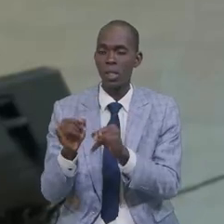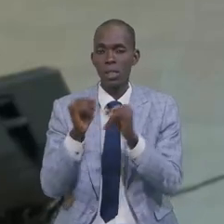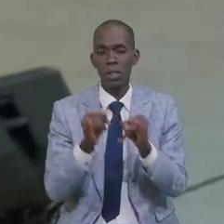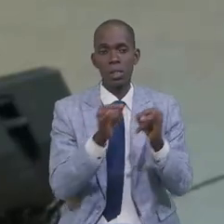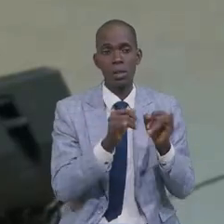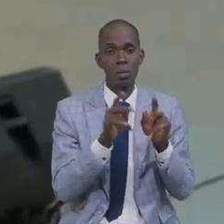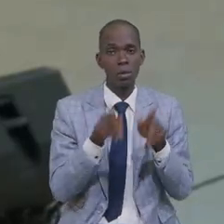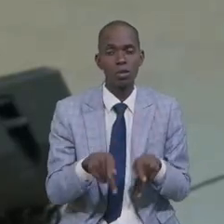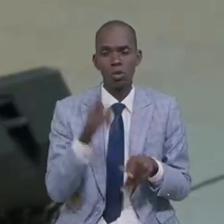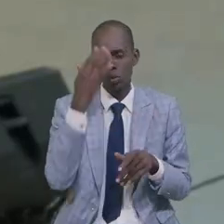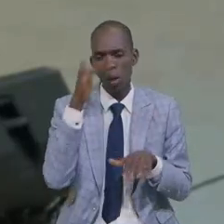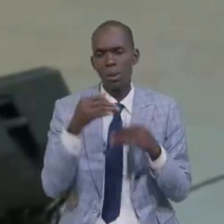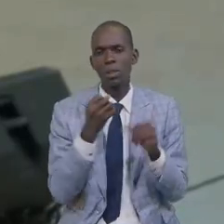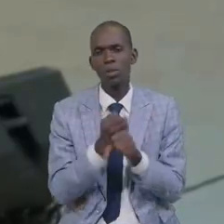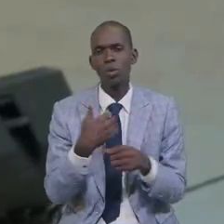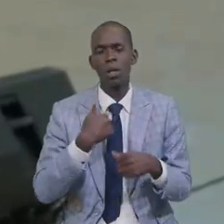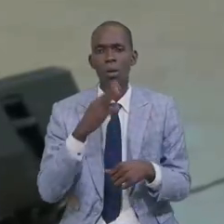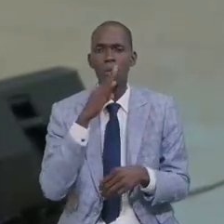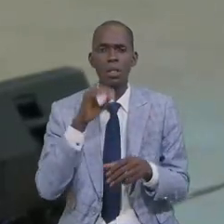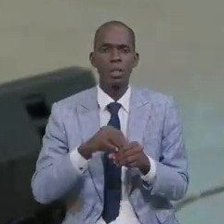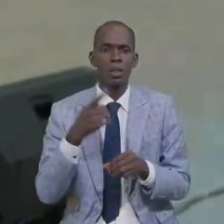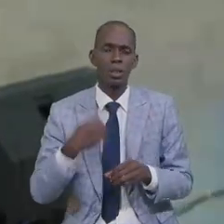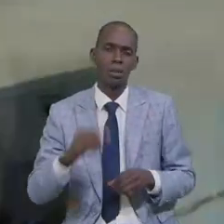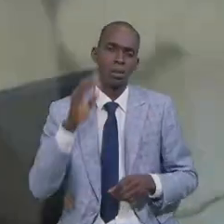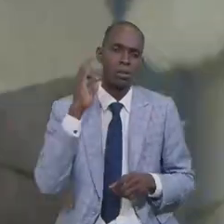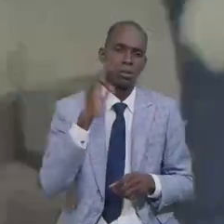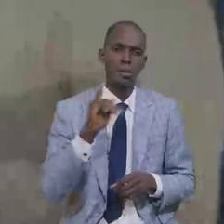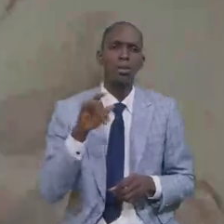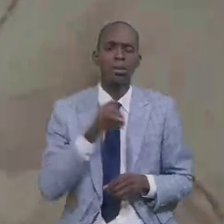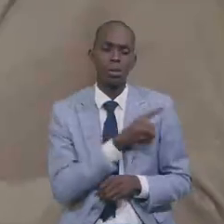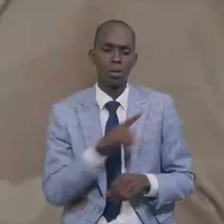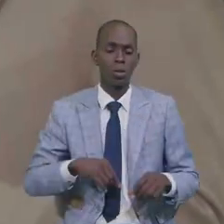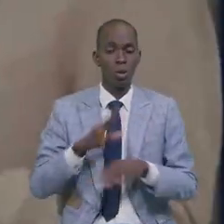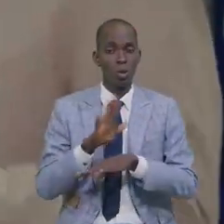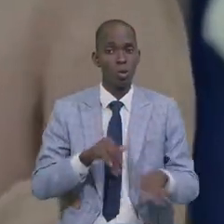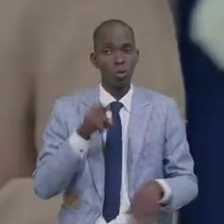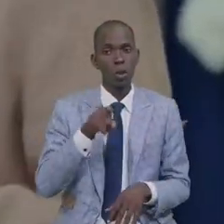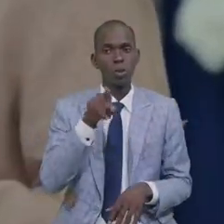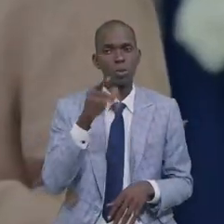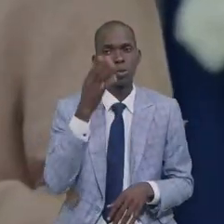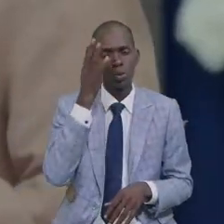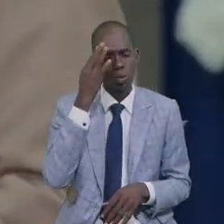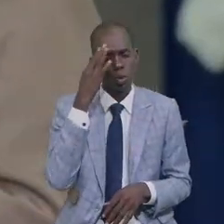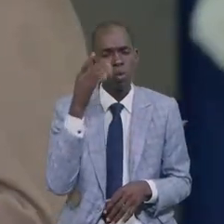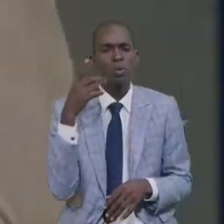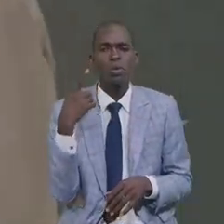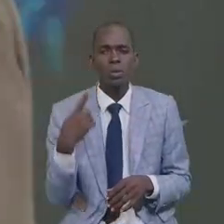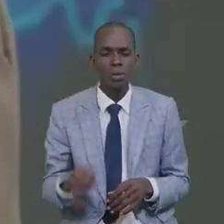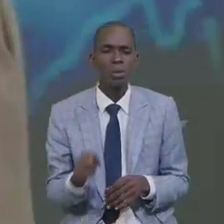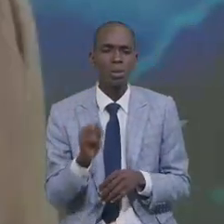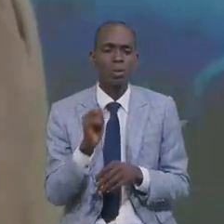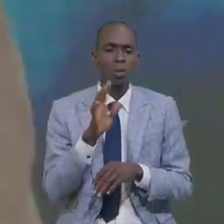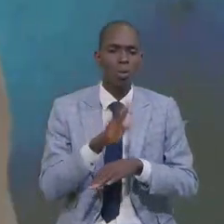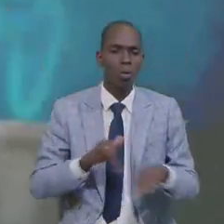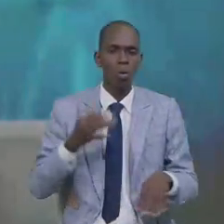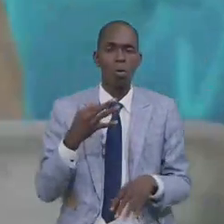nombre d'années que tu as passé dans le ministère. Le Seigneur t'a appelé et tu savais, tu connaissais l'effet qu'il